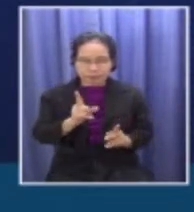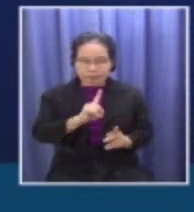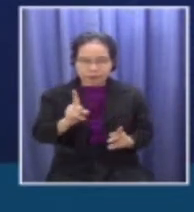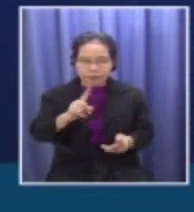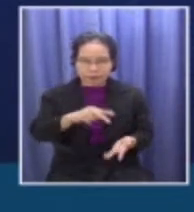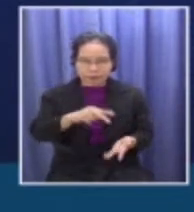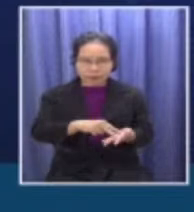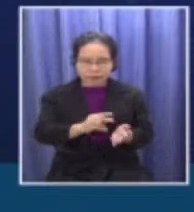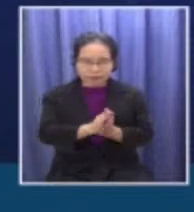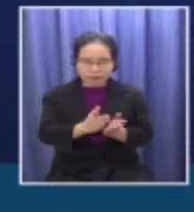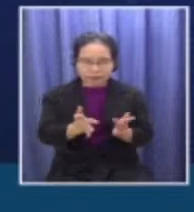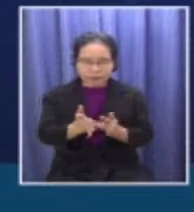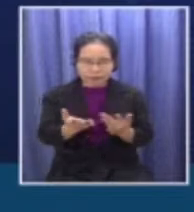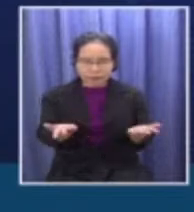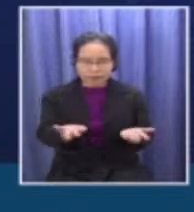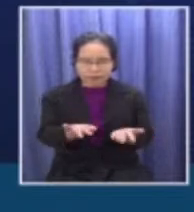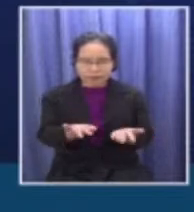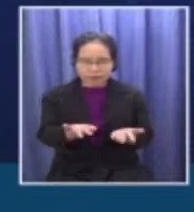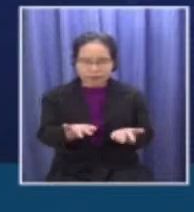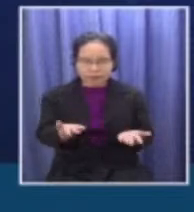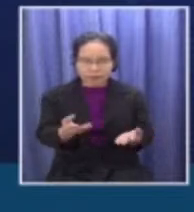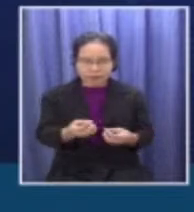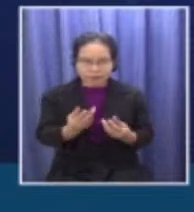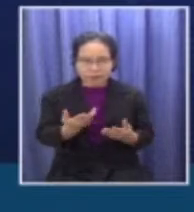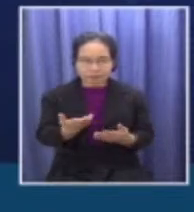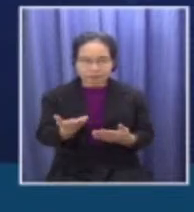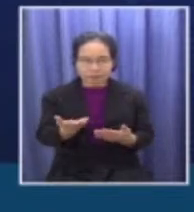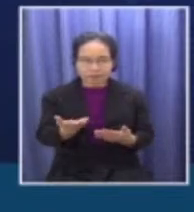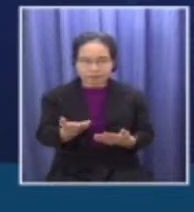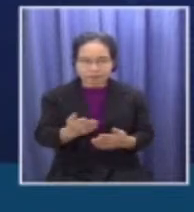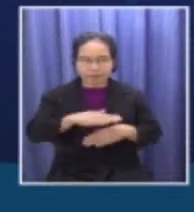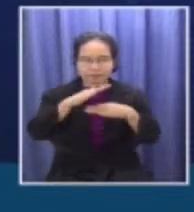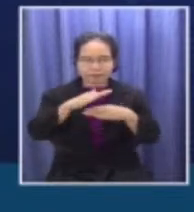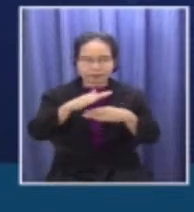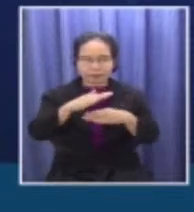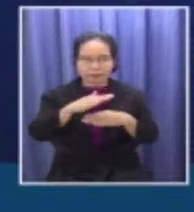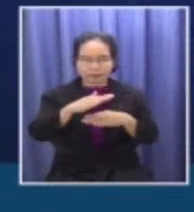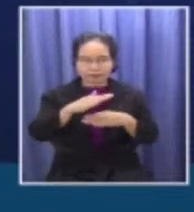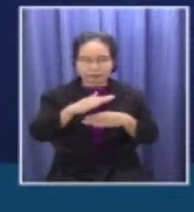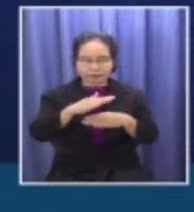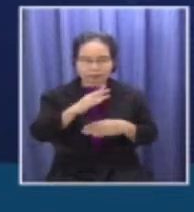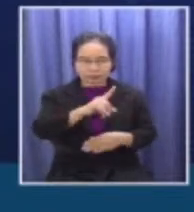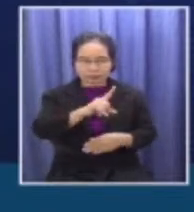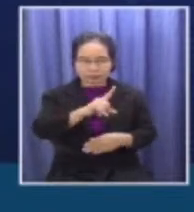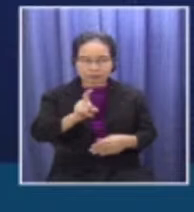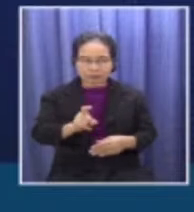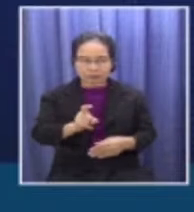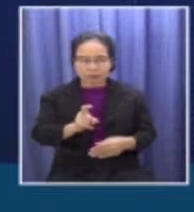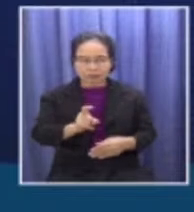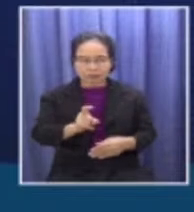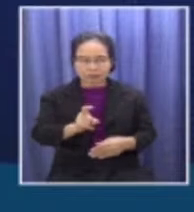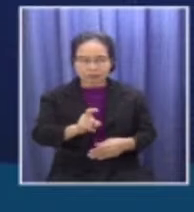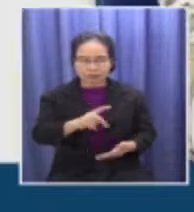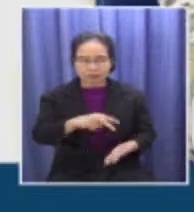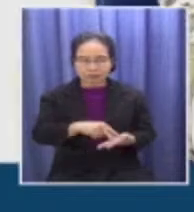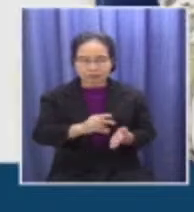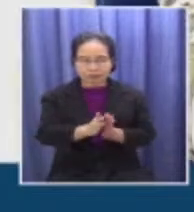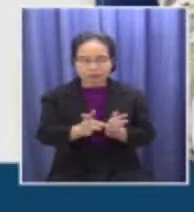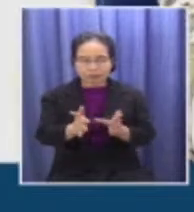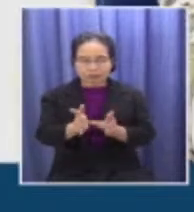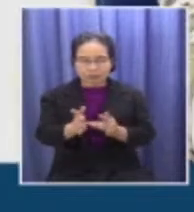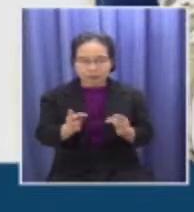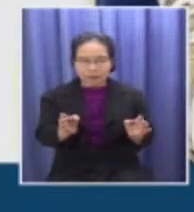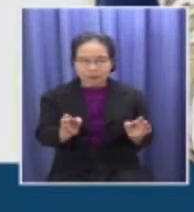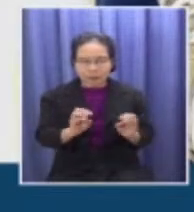avso ɔse betimi adi hu adanse sɛ ukɔ wie mu a enipa